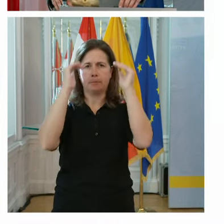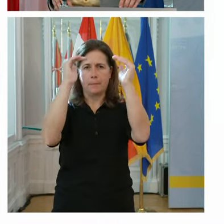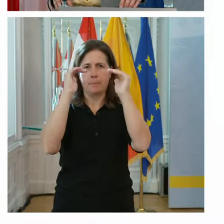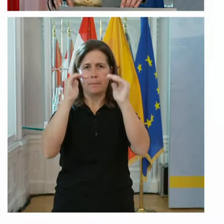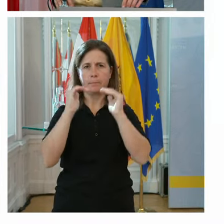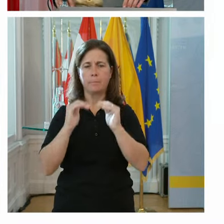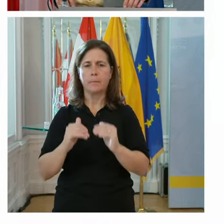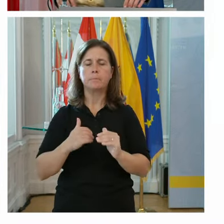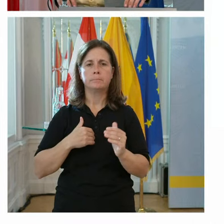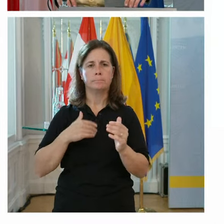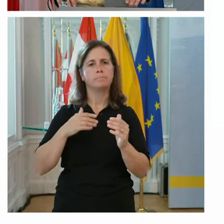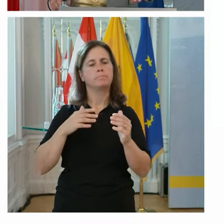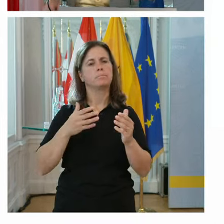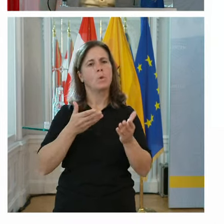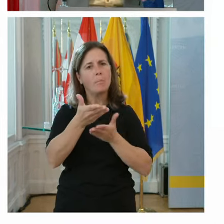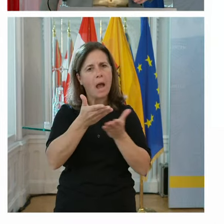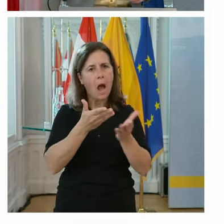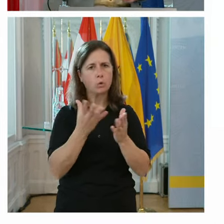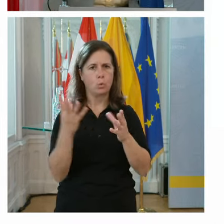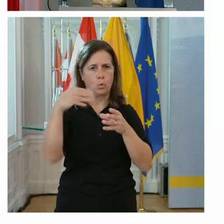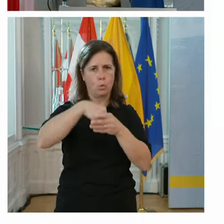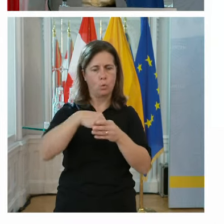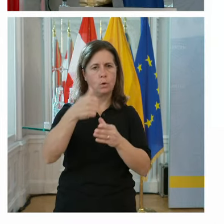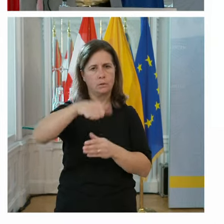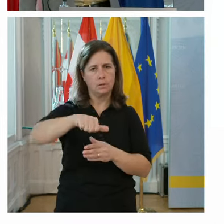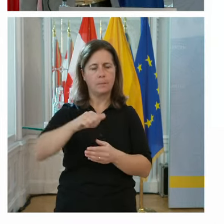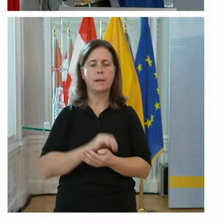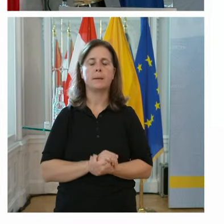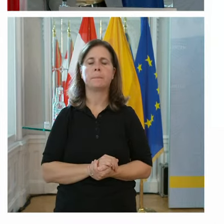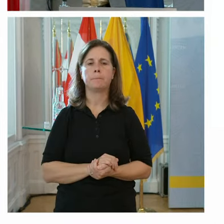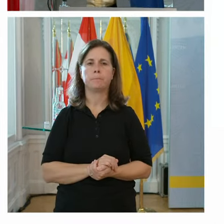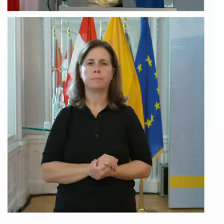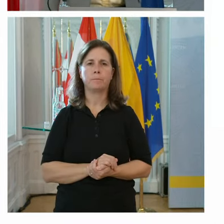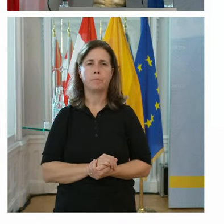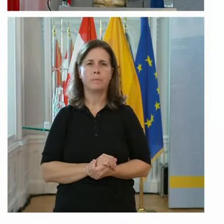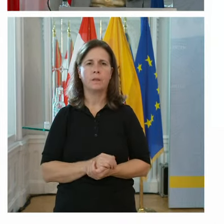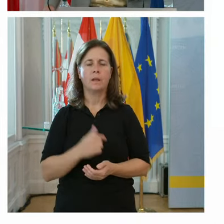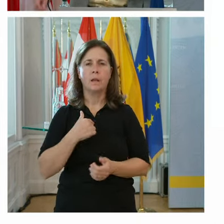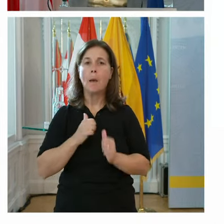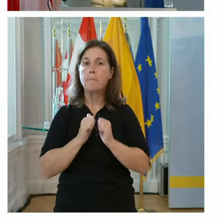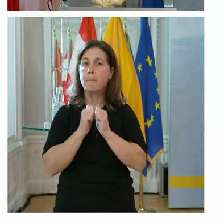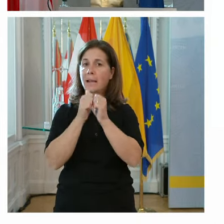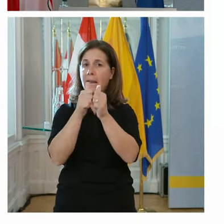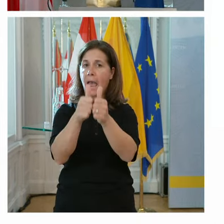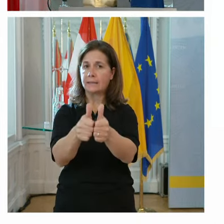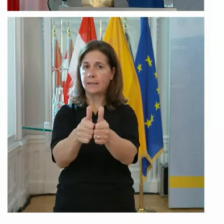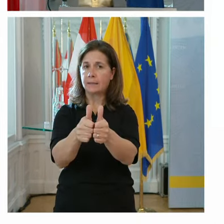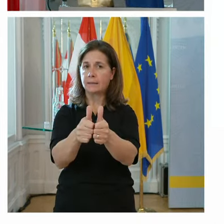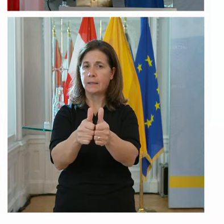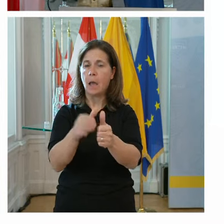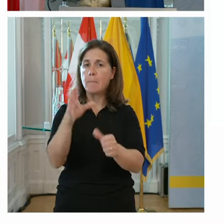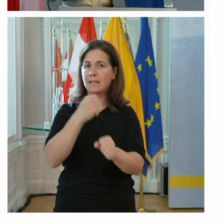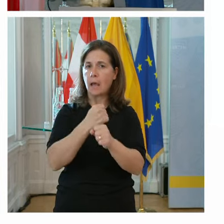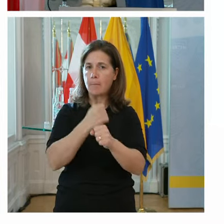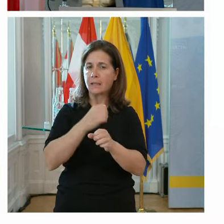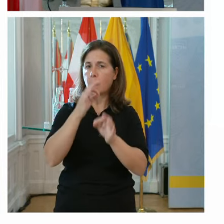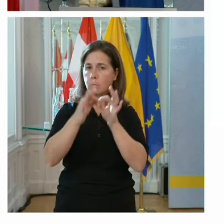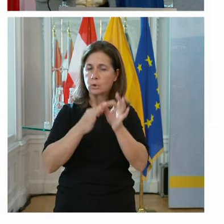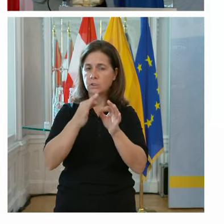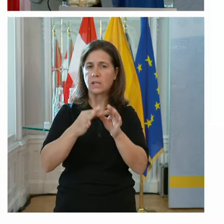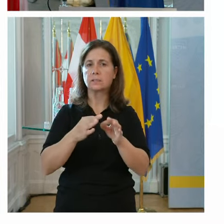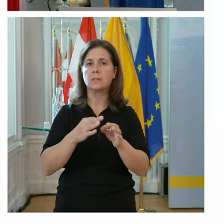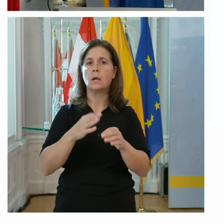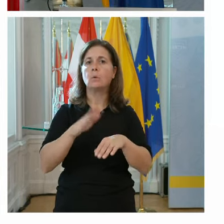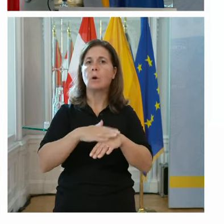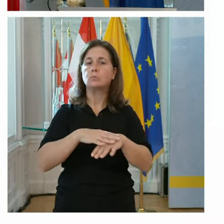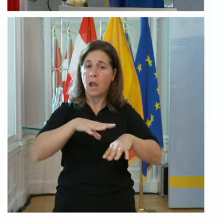quasi abarbeiten in der Beratung. Wie man sehen kann, wir begleiten wirklich diesen ganzen Mitarbeiterprozess. Das heißt, es fängt